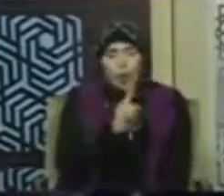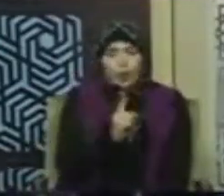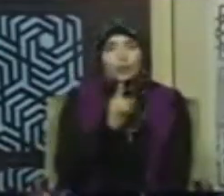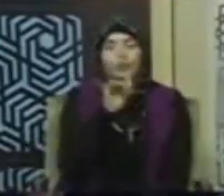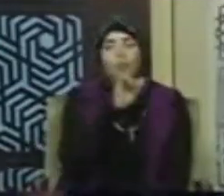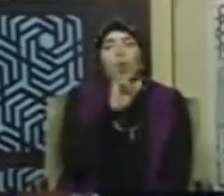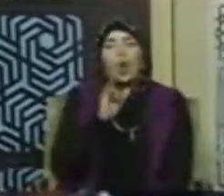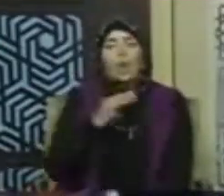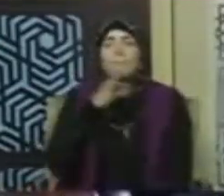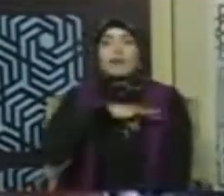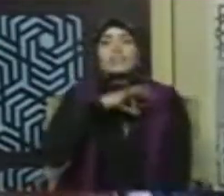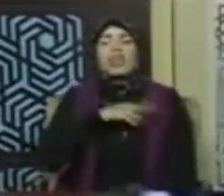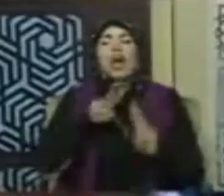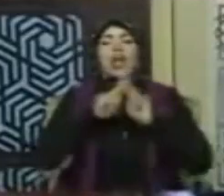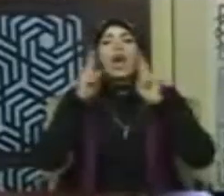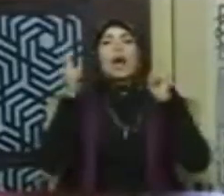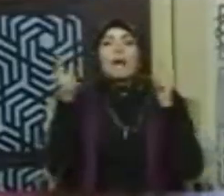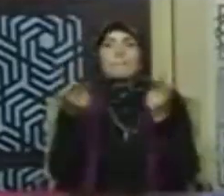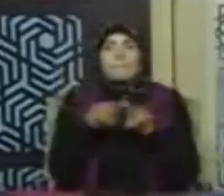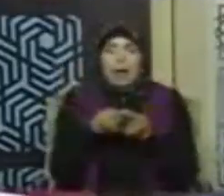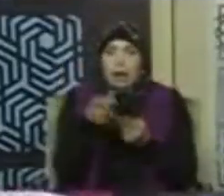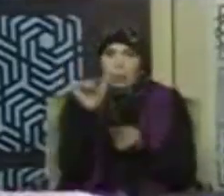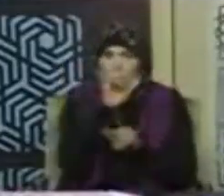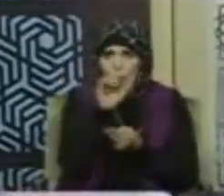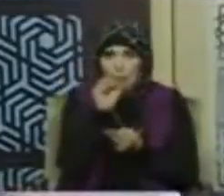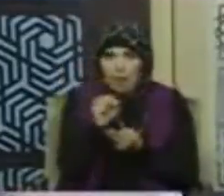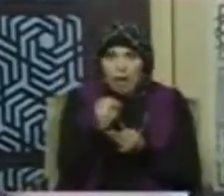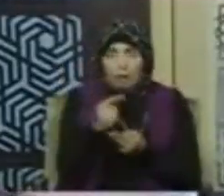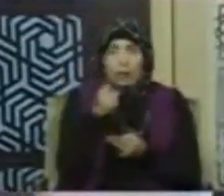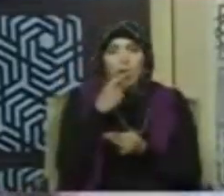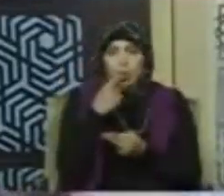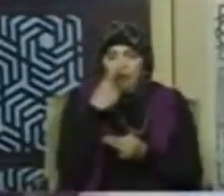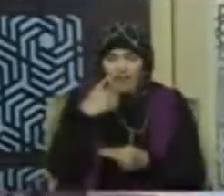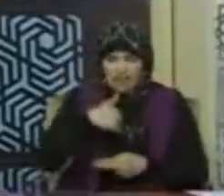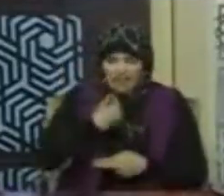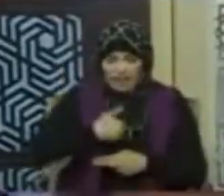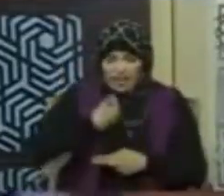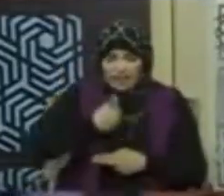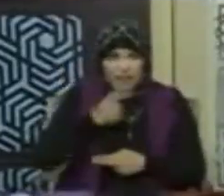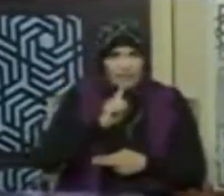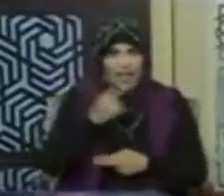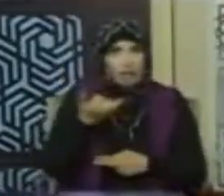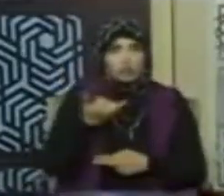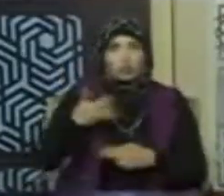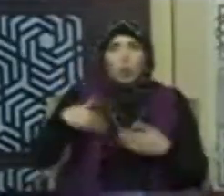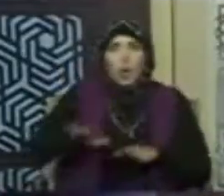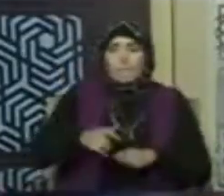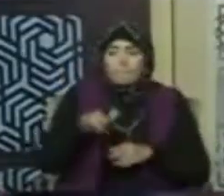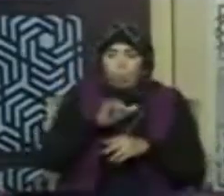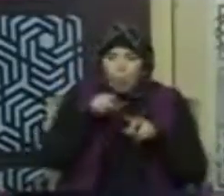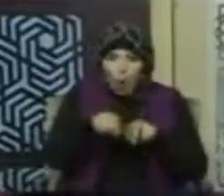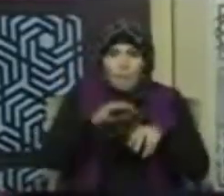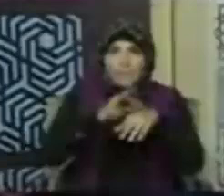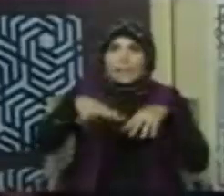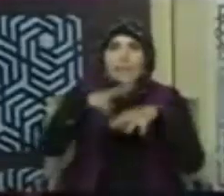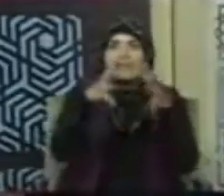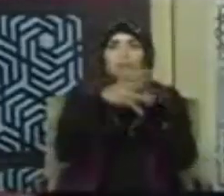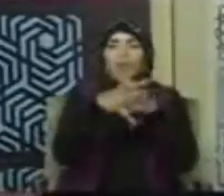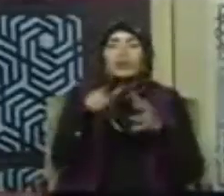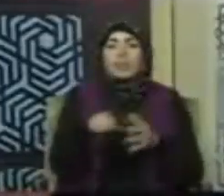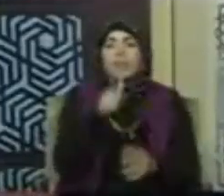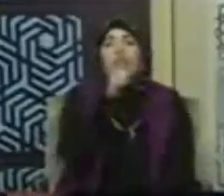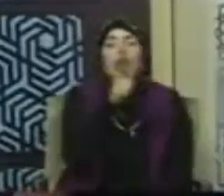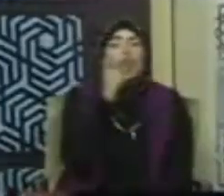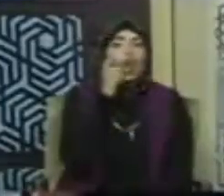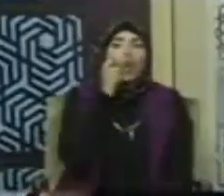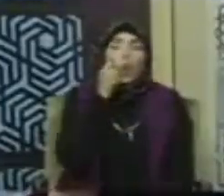المصلحة العامة وأن يؤسر كل منا المصلحة العامة. وقد قالوا: رجل